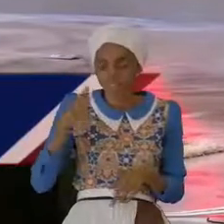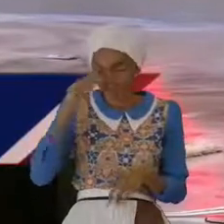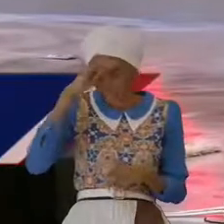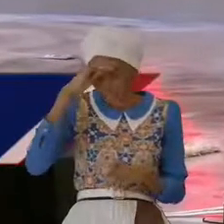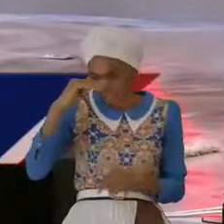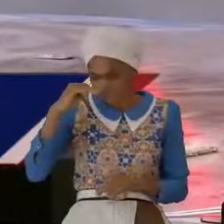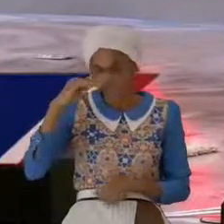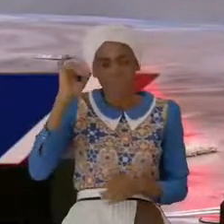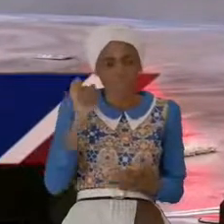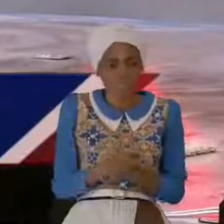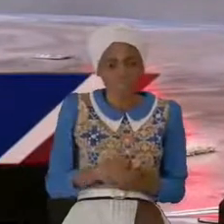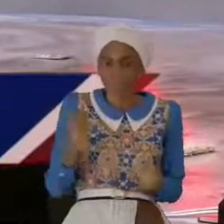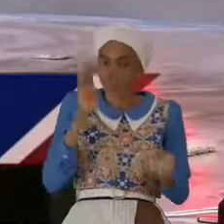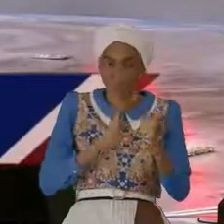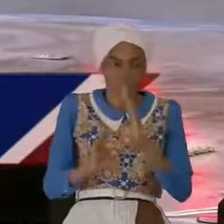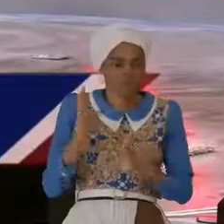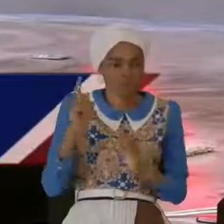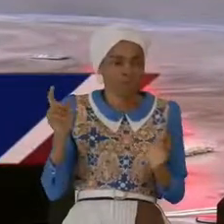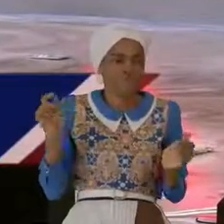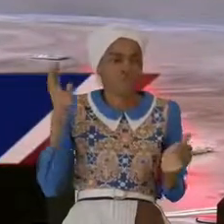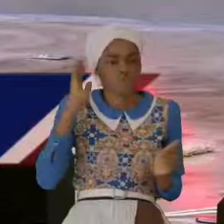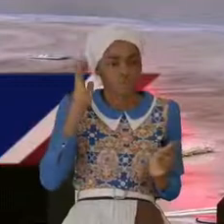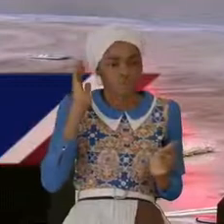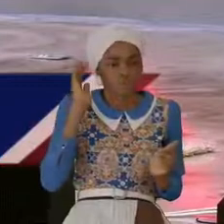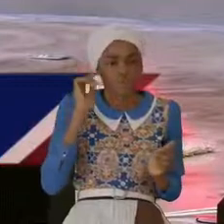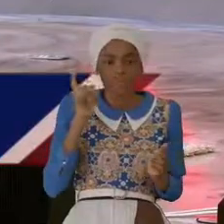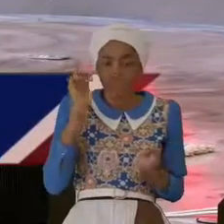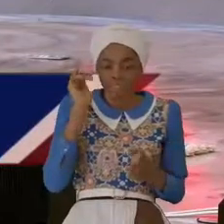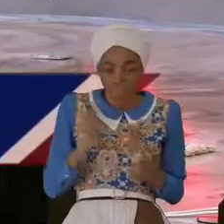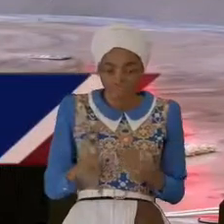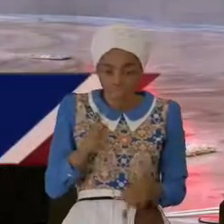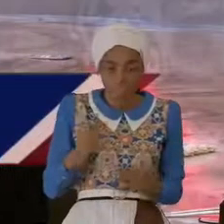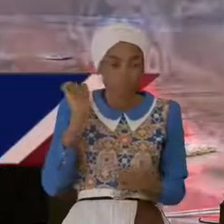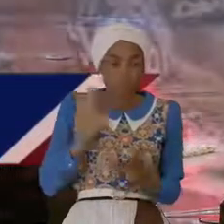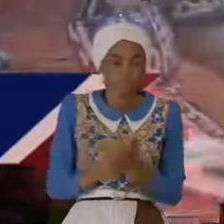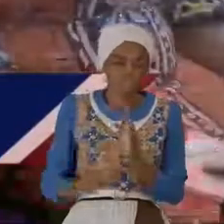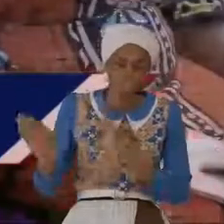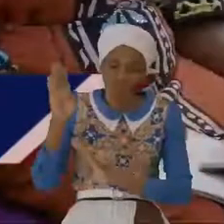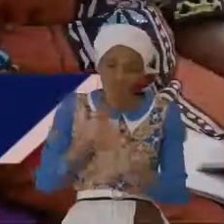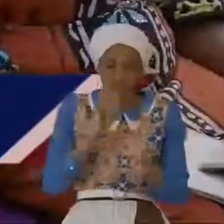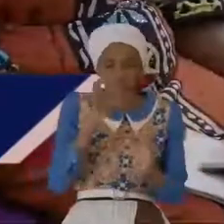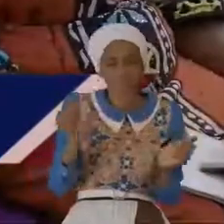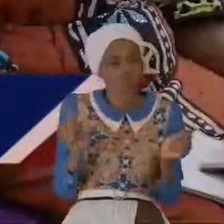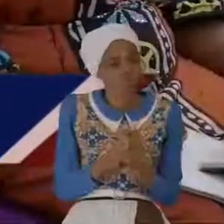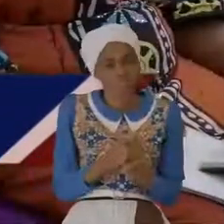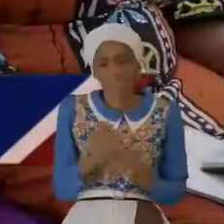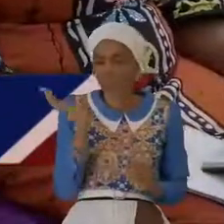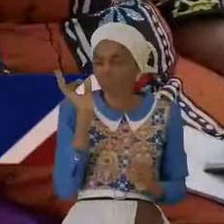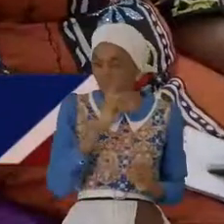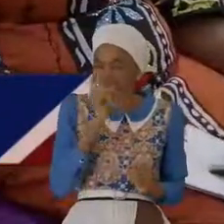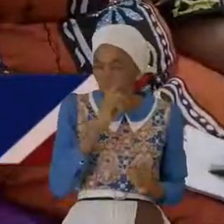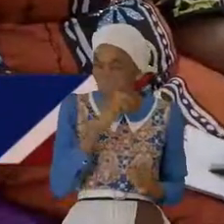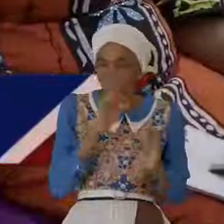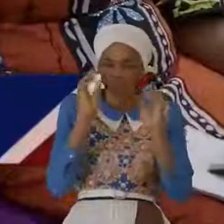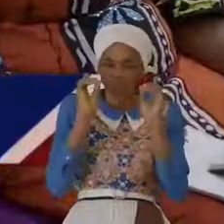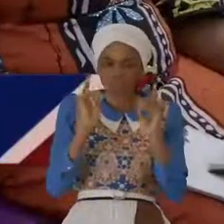trouble avec de fausses doctrines, mais celui qui vous trouble avec la circoncision, mais